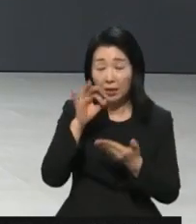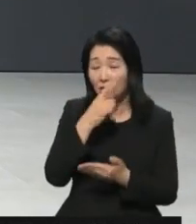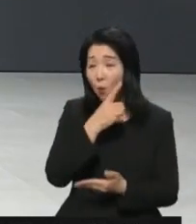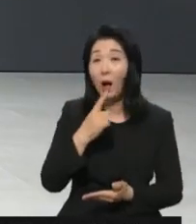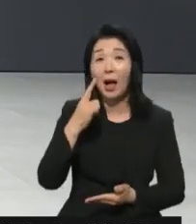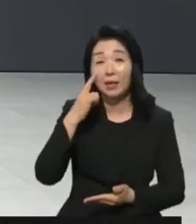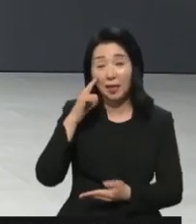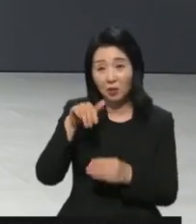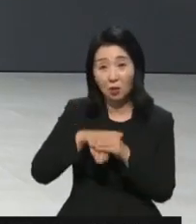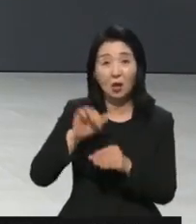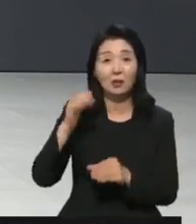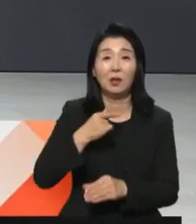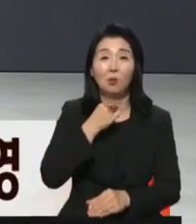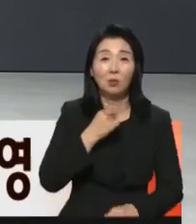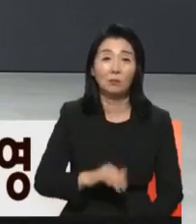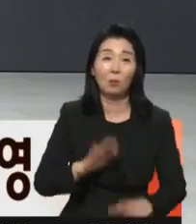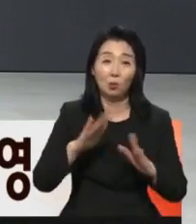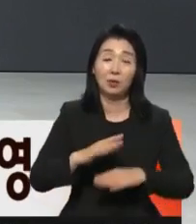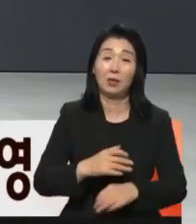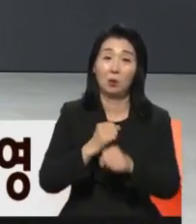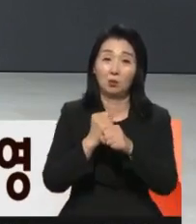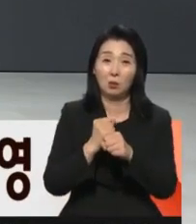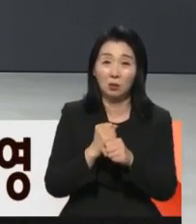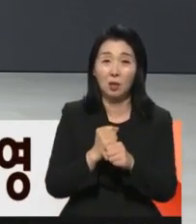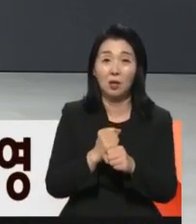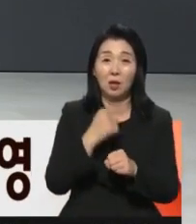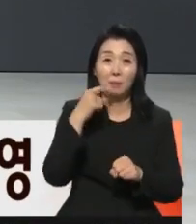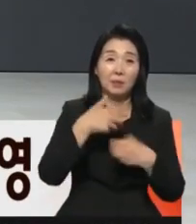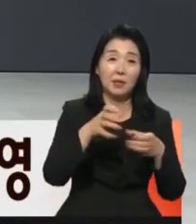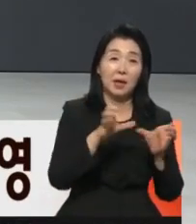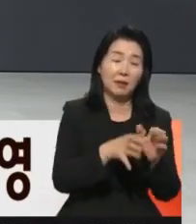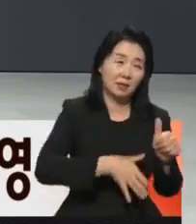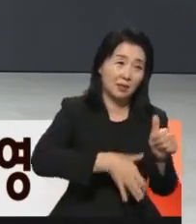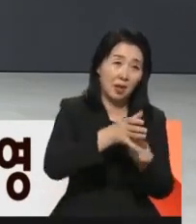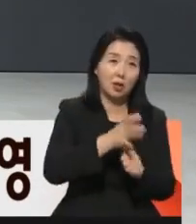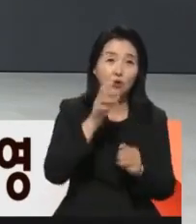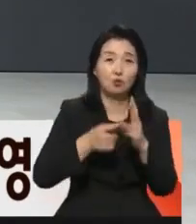오늘 발제는 이렇게 정리합니다. 야당, 민간단체 때린 윤석열